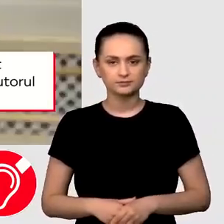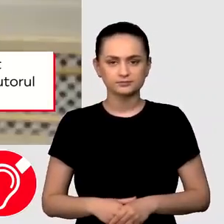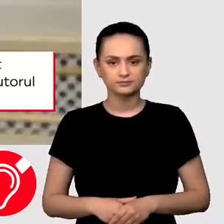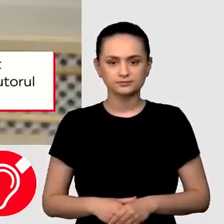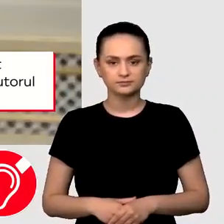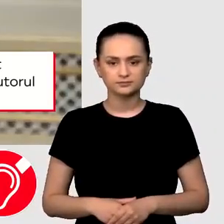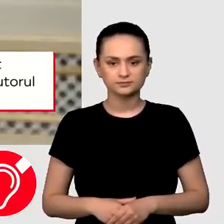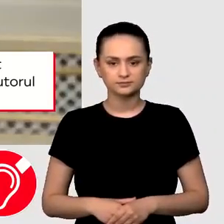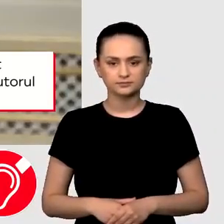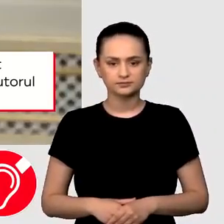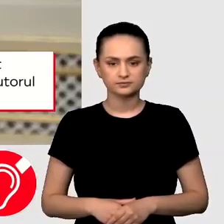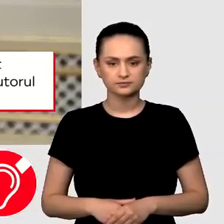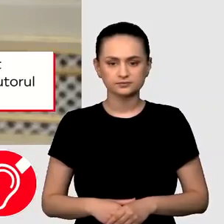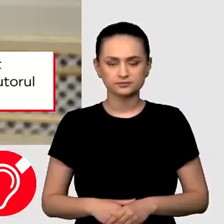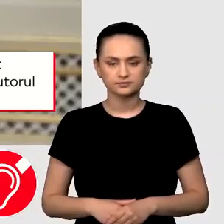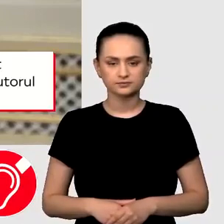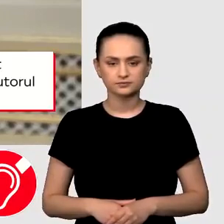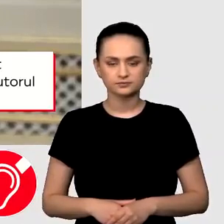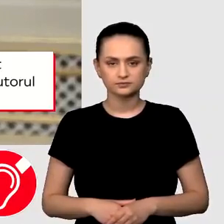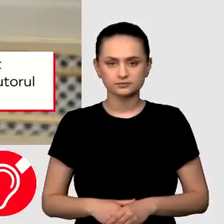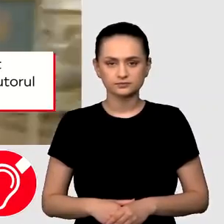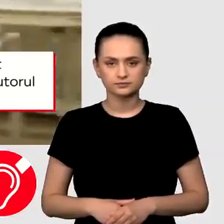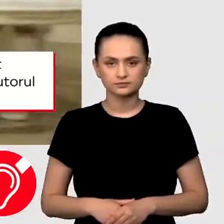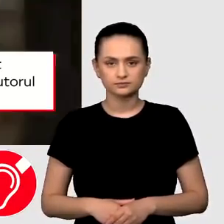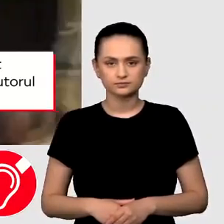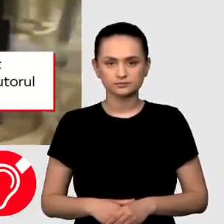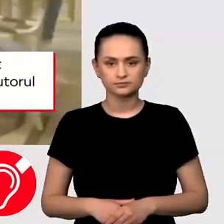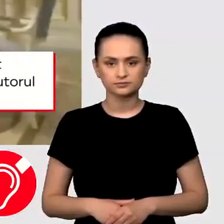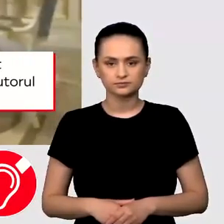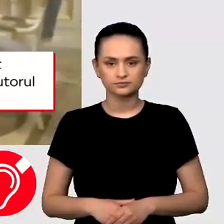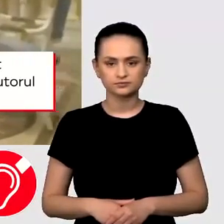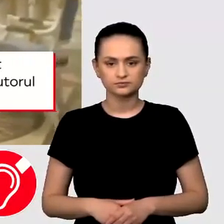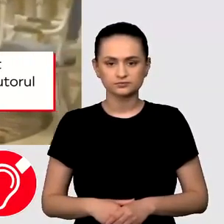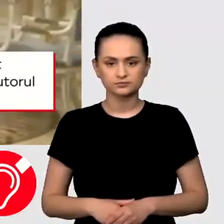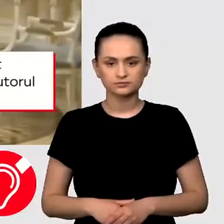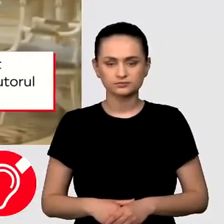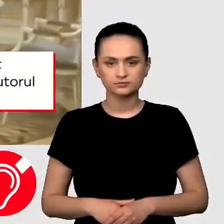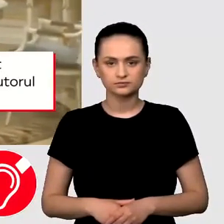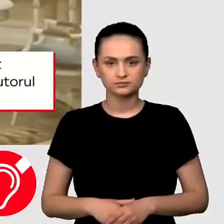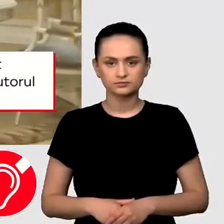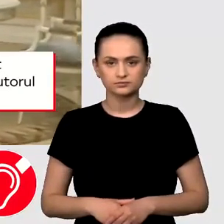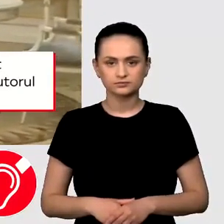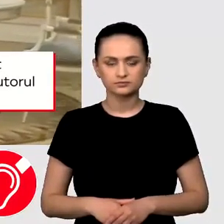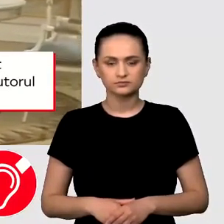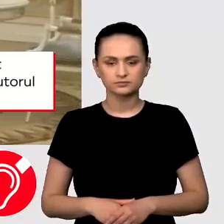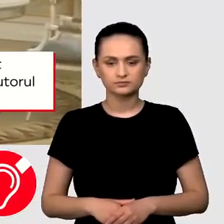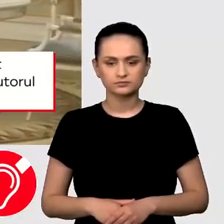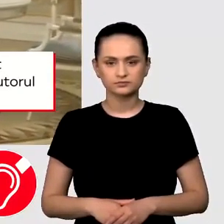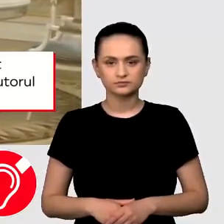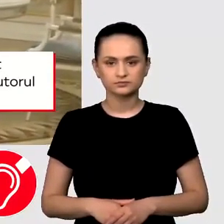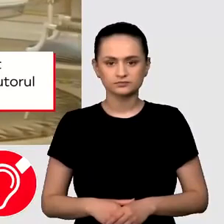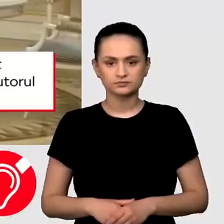Să vă mulțumesc pentru